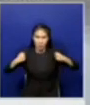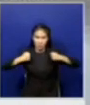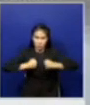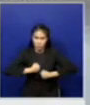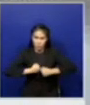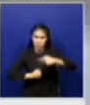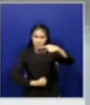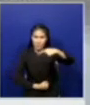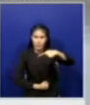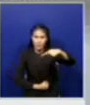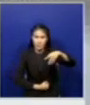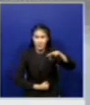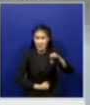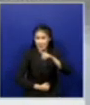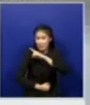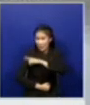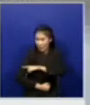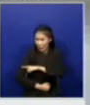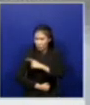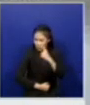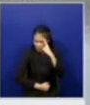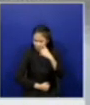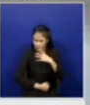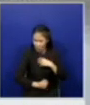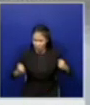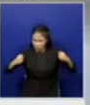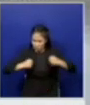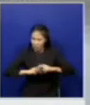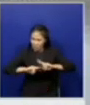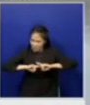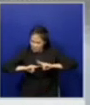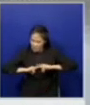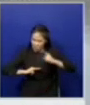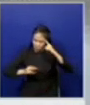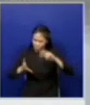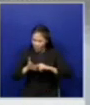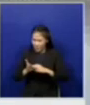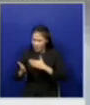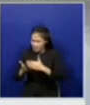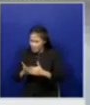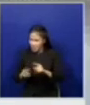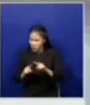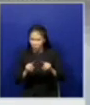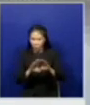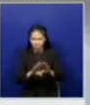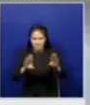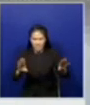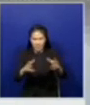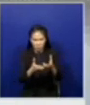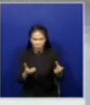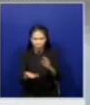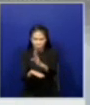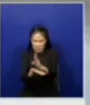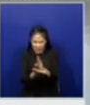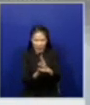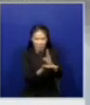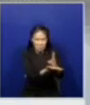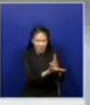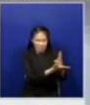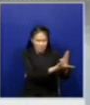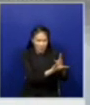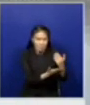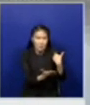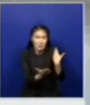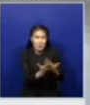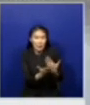นเองกันจ้าละวันขาดแคลนถึงขนาดต้องเปิดรับบริจาคทั้งเงินและสิ่งของโดยเฉพาะหน้าก